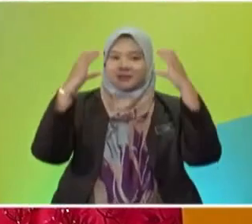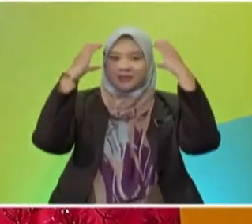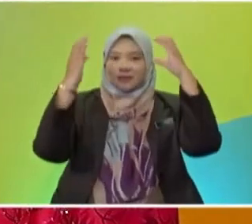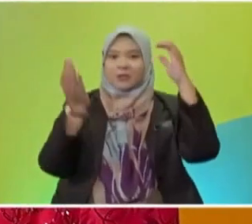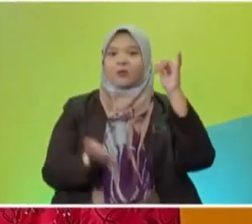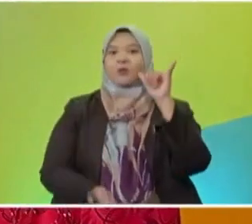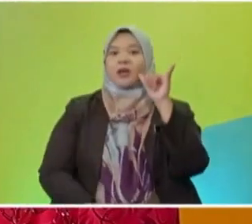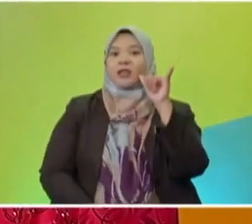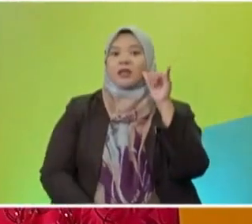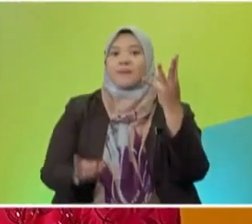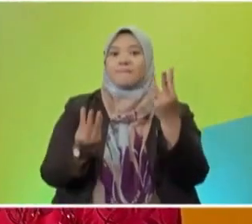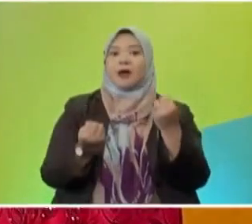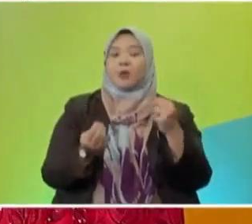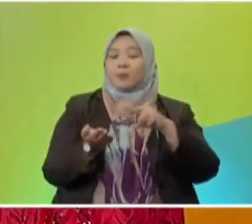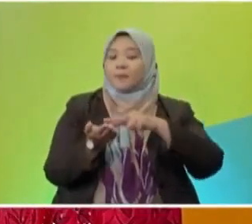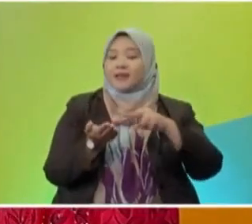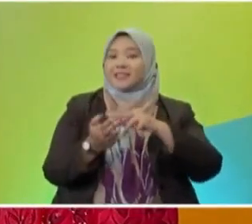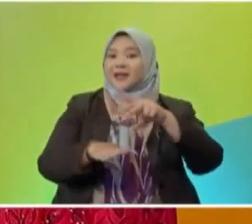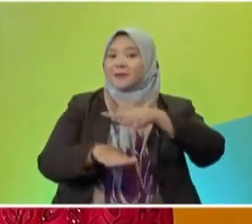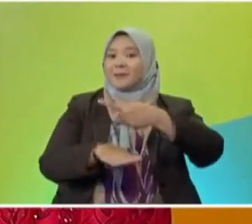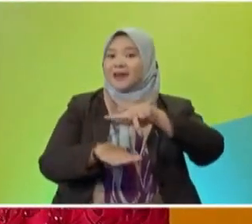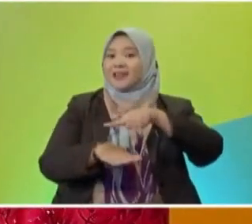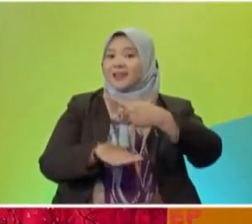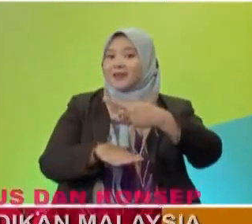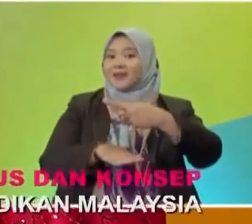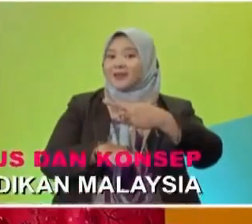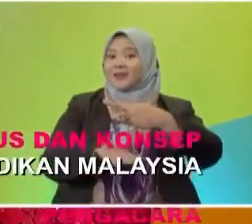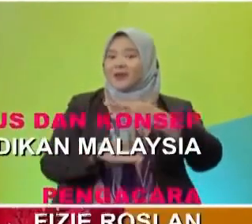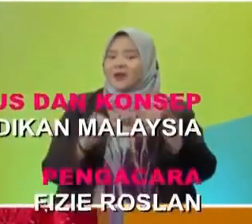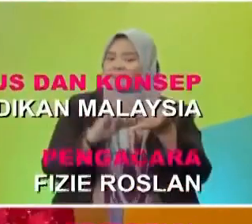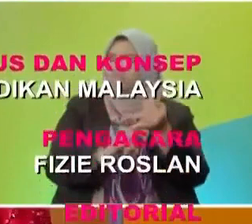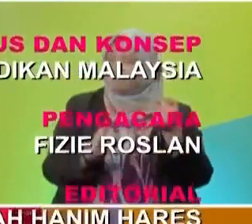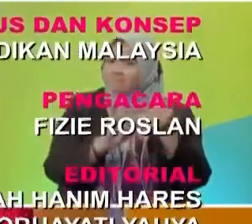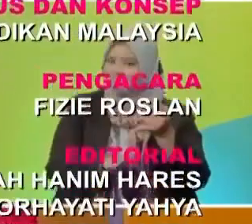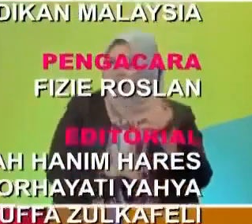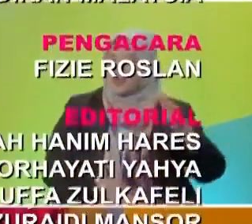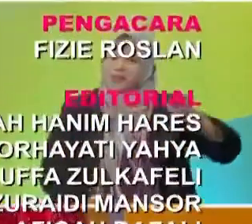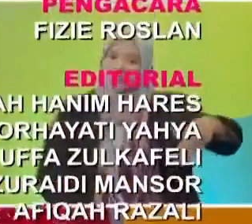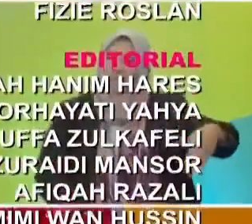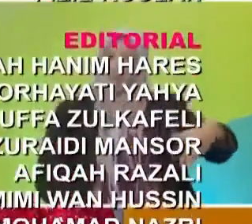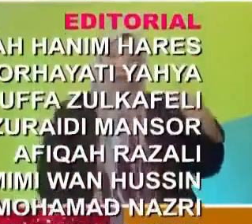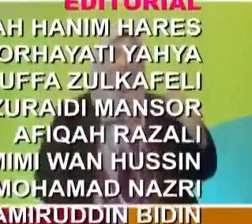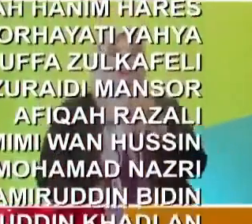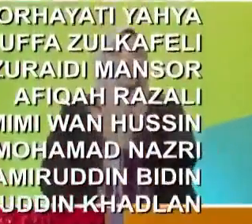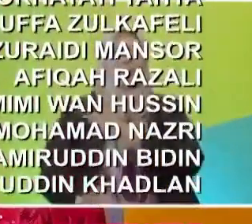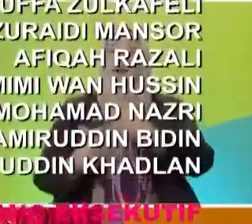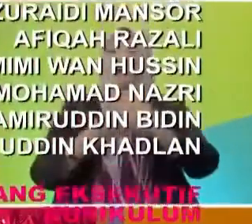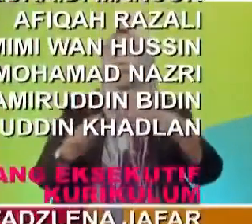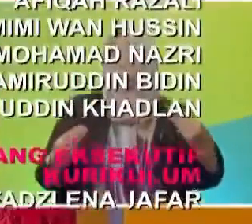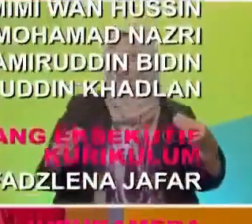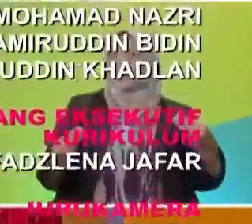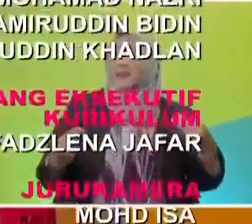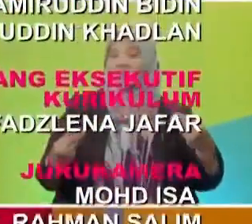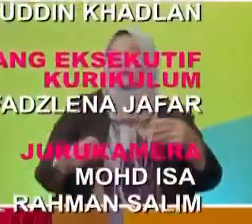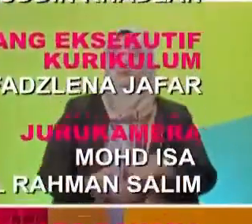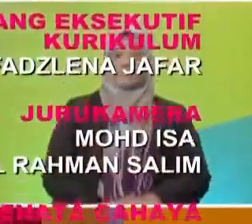Bunga melati tumbuh melata. Ewah. Bunga serombong dipetik darah. Tolong